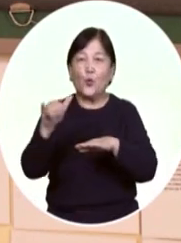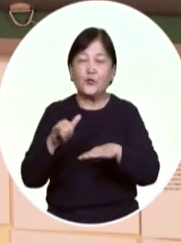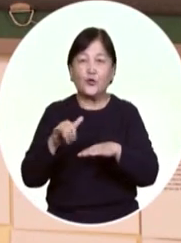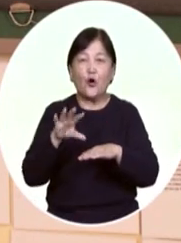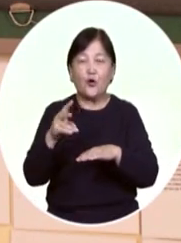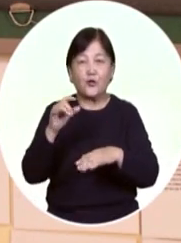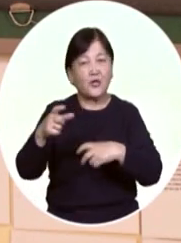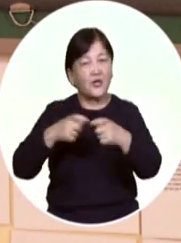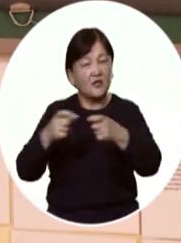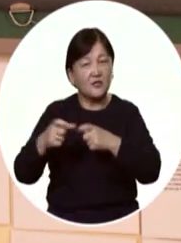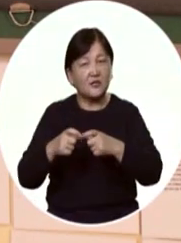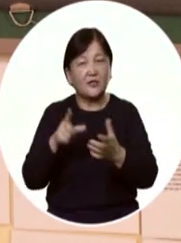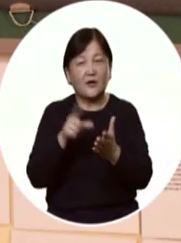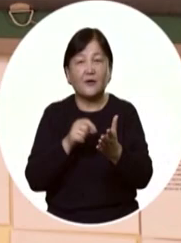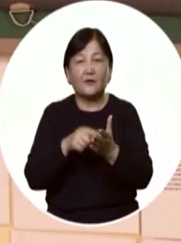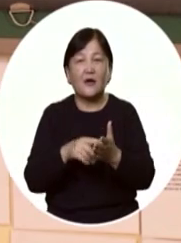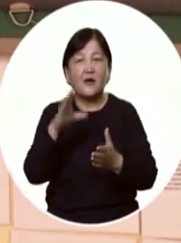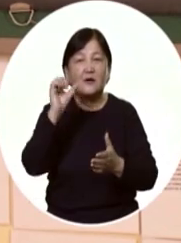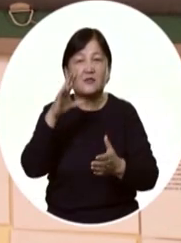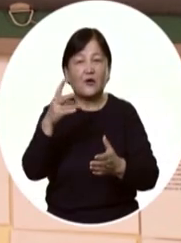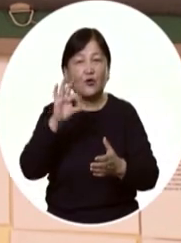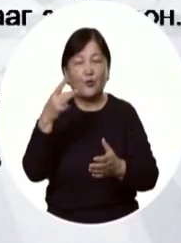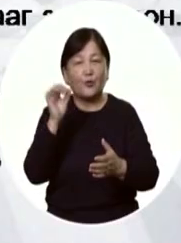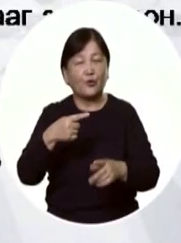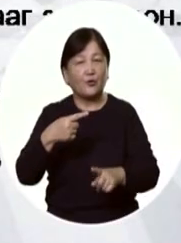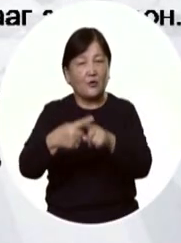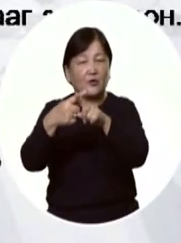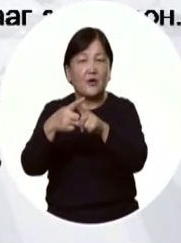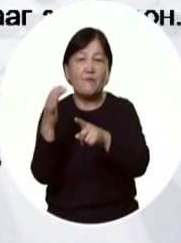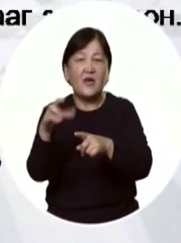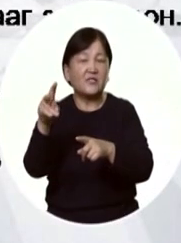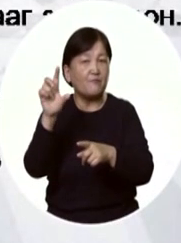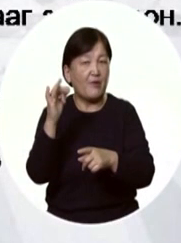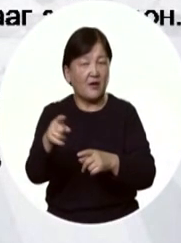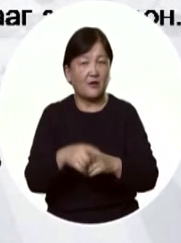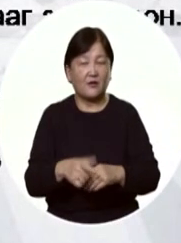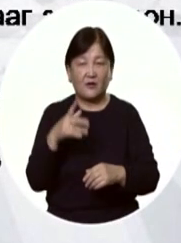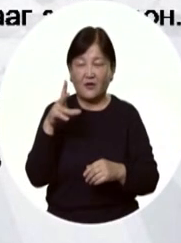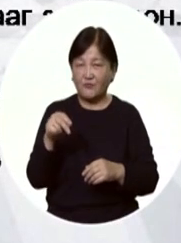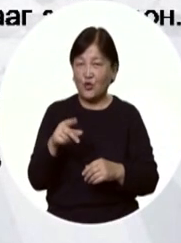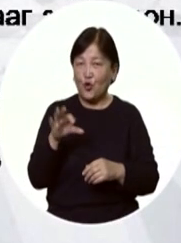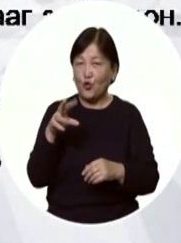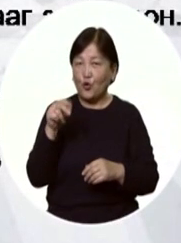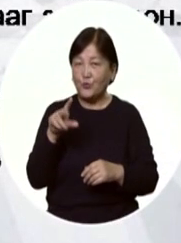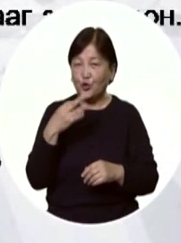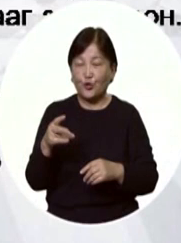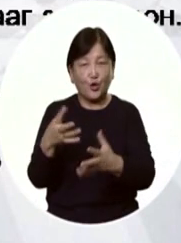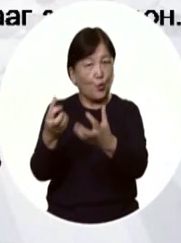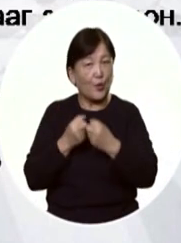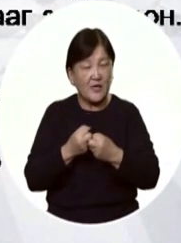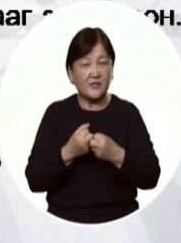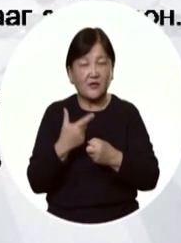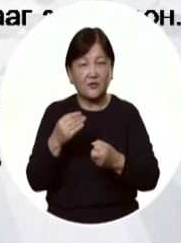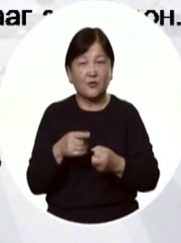засагт хэрэгтэй улсын сан хөмрөг байжхад тустай байсан байна. Гэтэл тэр өмч хөрөнгийг хураасан гэж байгаа. Тэр үеийн өмч